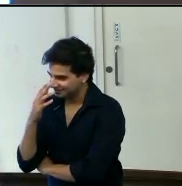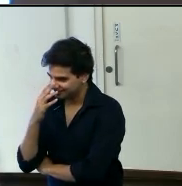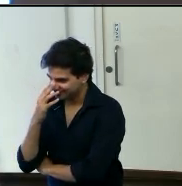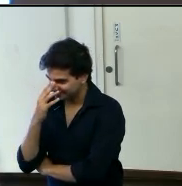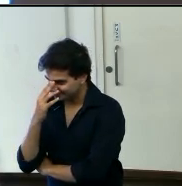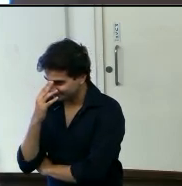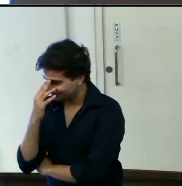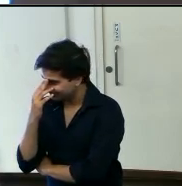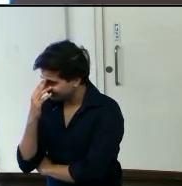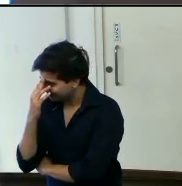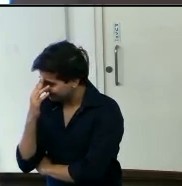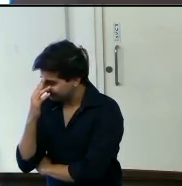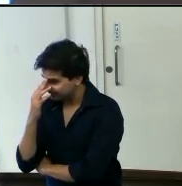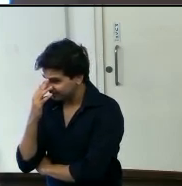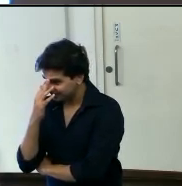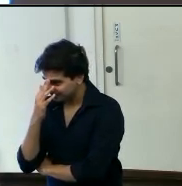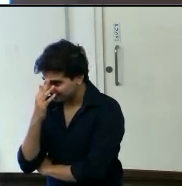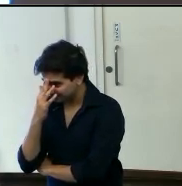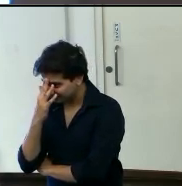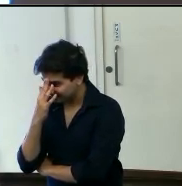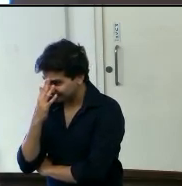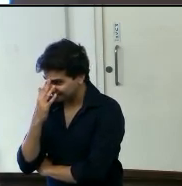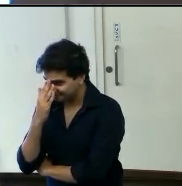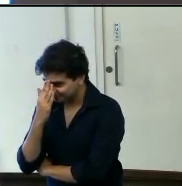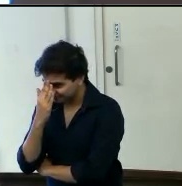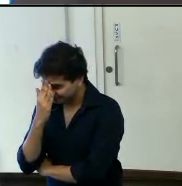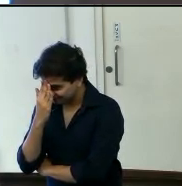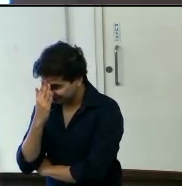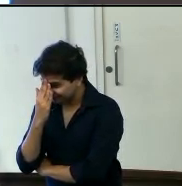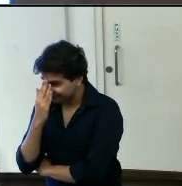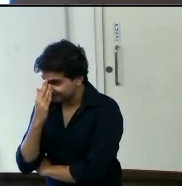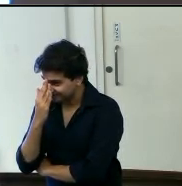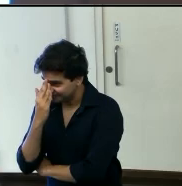ಅನ್ನೋ ಒಂದು ಮೈಂಡ್ ಸೆಟ್ ಕೂತ್ಕೊಂಡ್ಬಿಟ್ಟು ಅದನ್ನು